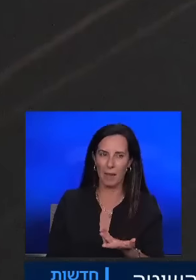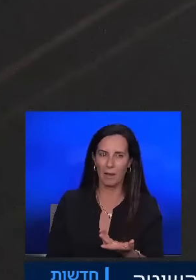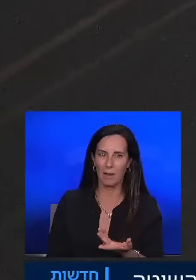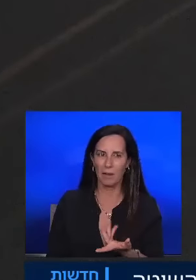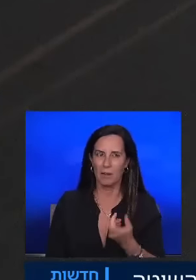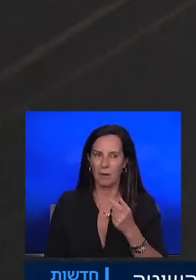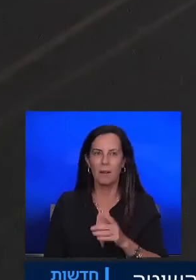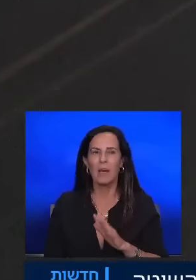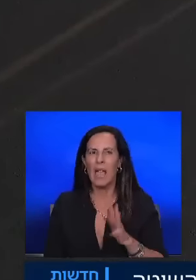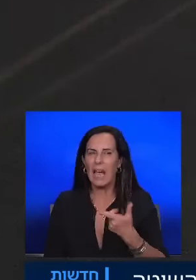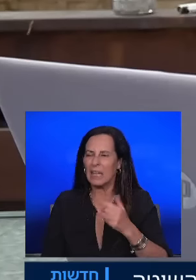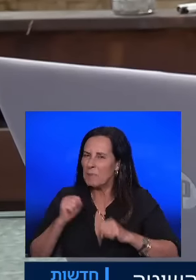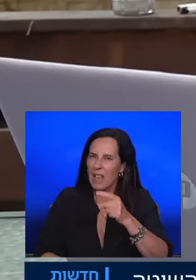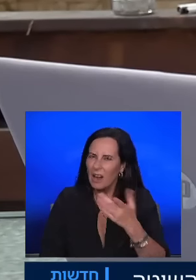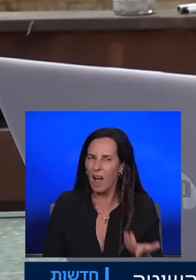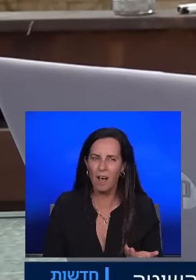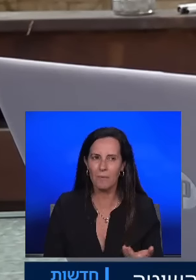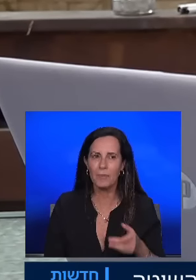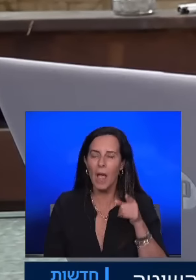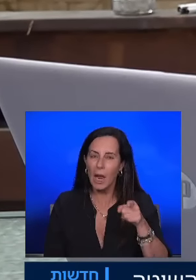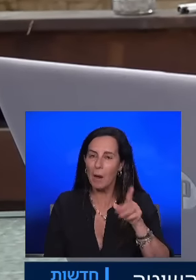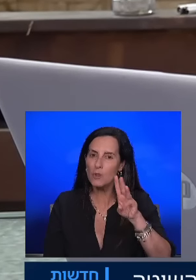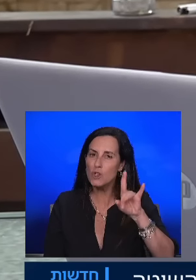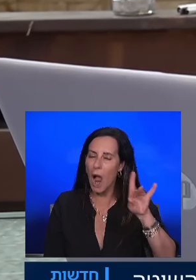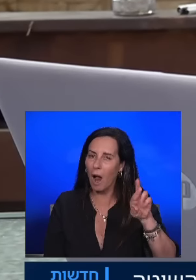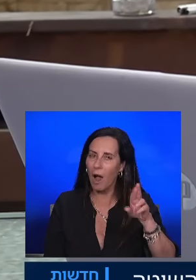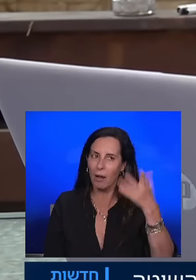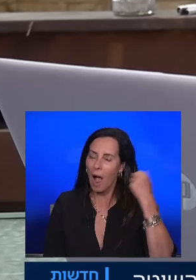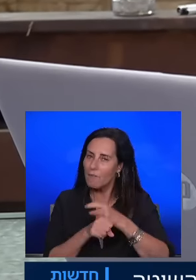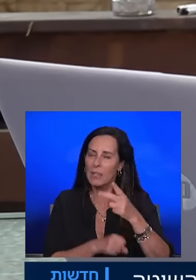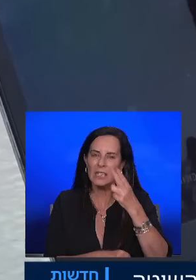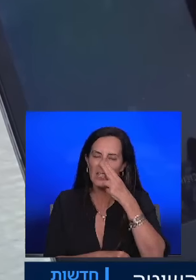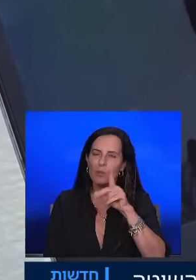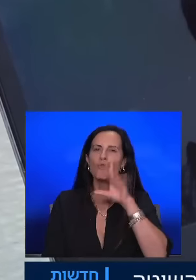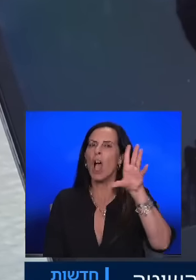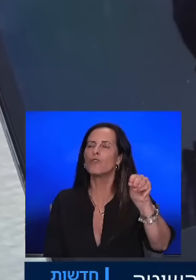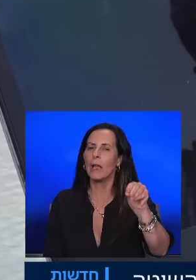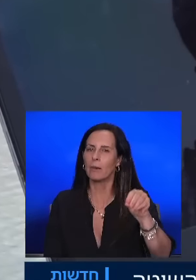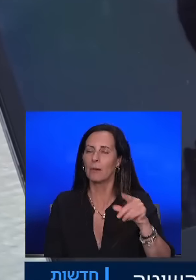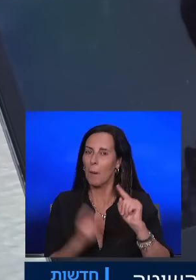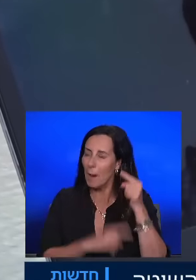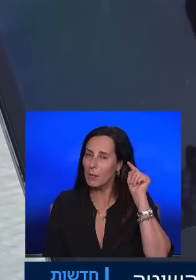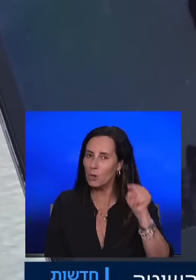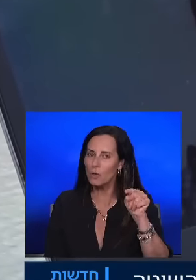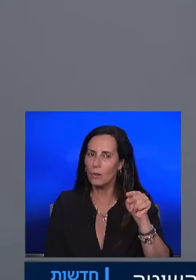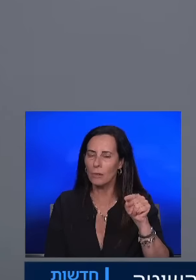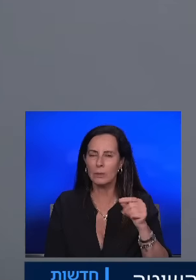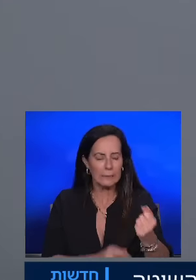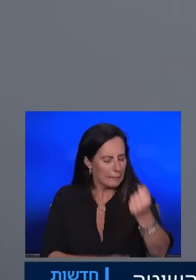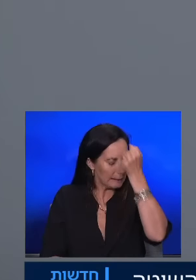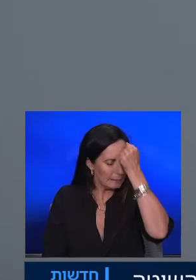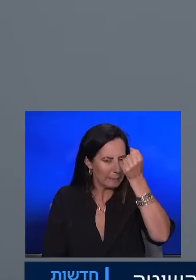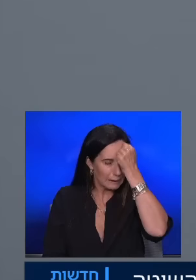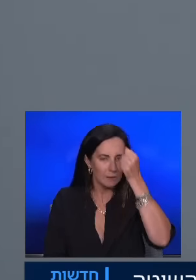הזה, איך אתה מתנהג ככה? גם את שחר נציג המחירות לשעבר ניסו להשתיק. במקרה שלו הוא עיקה על חטא וכתב